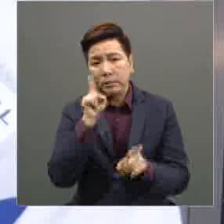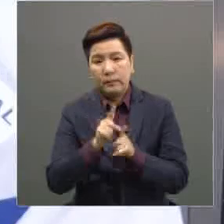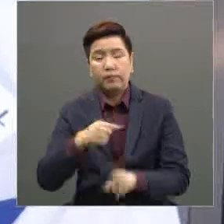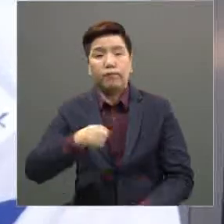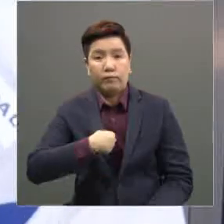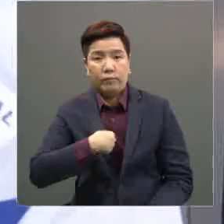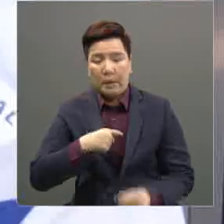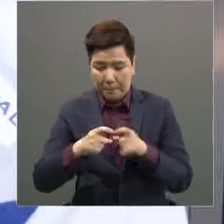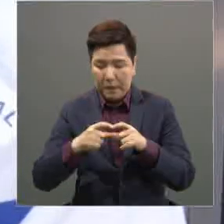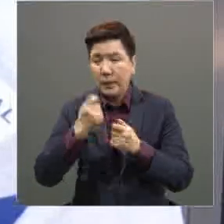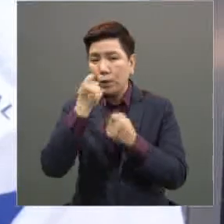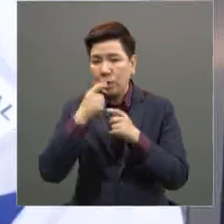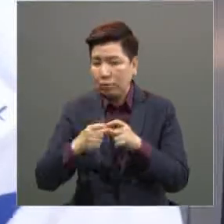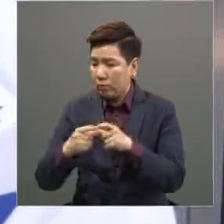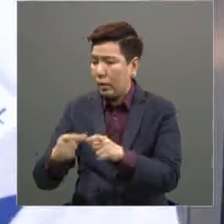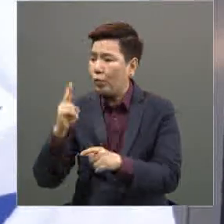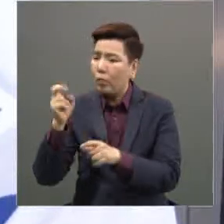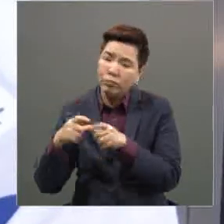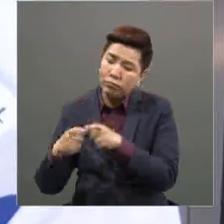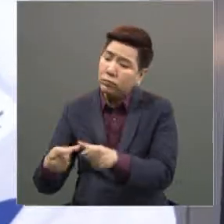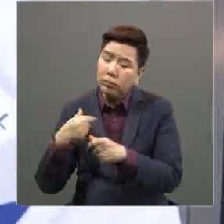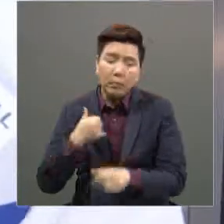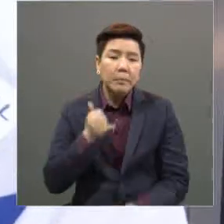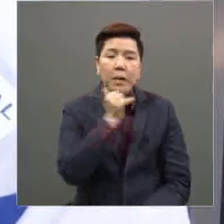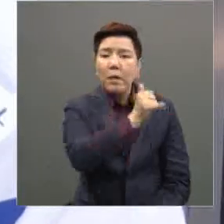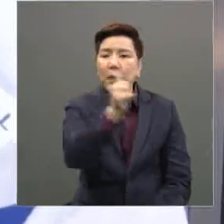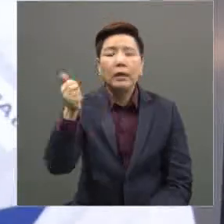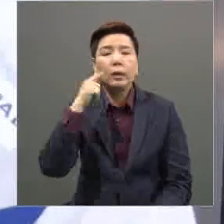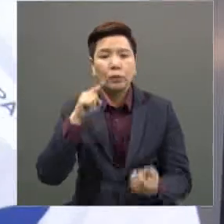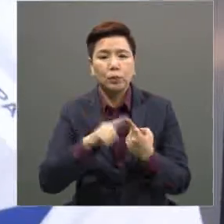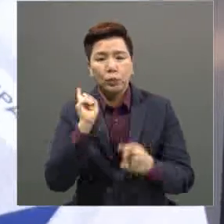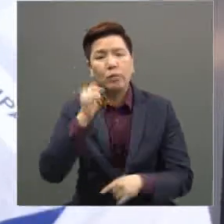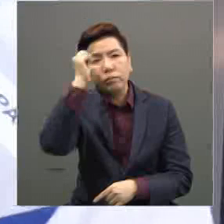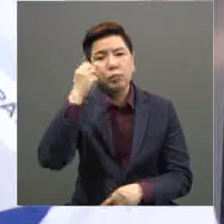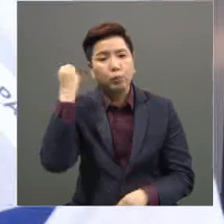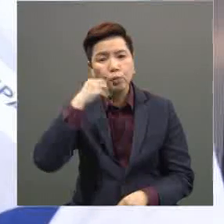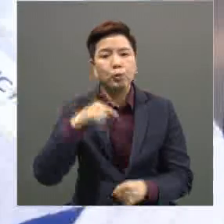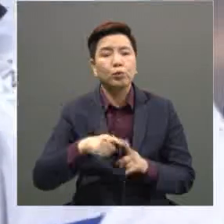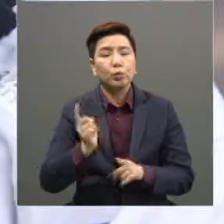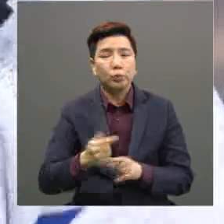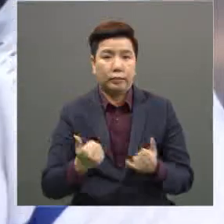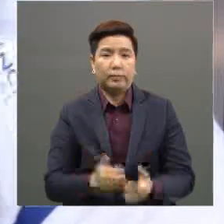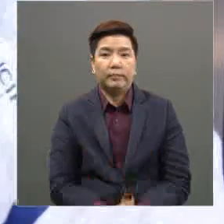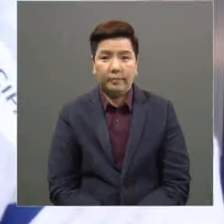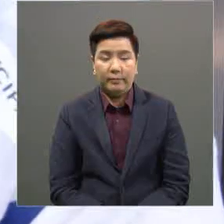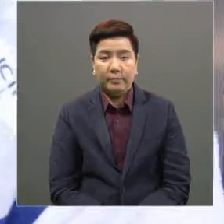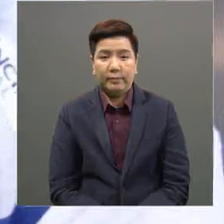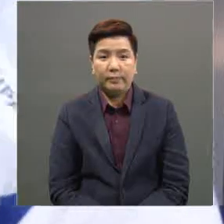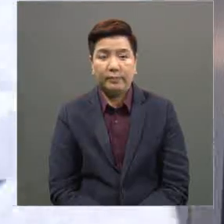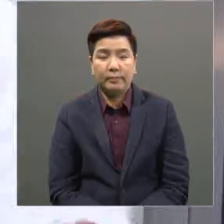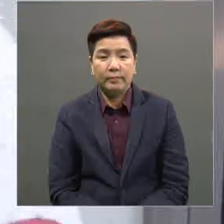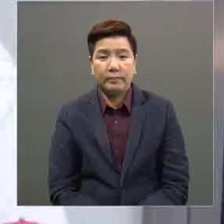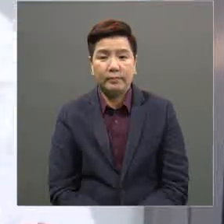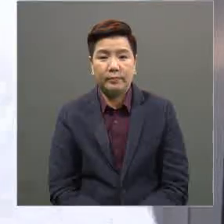หนูก็ใช้บัตรสวัสดิการเดินทางไปนู่นไปนี่ยังไงก็ตามอ่ะมันก็ต้องใช้อยู่แล้วอ่ะพี่ แล้วการเปลี่ยน